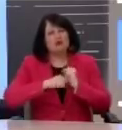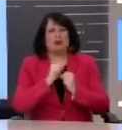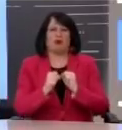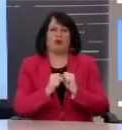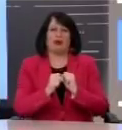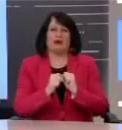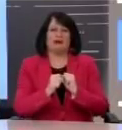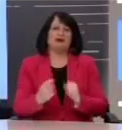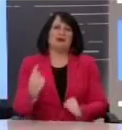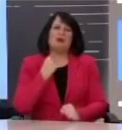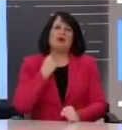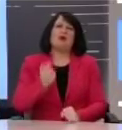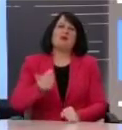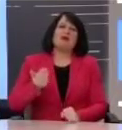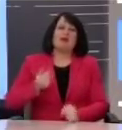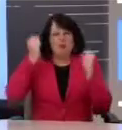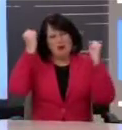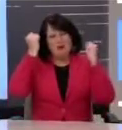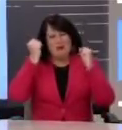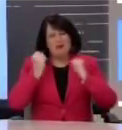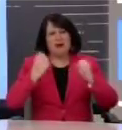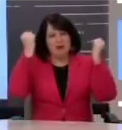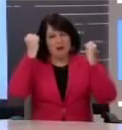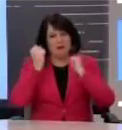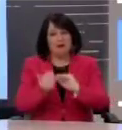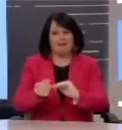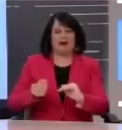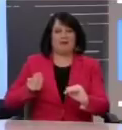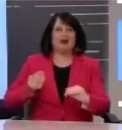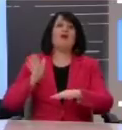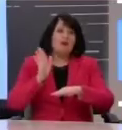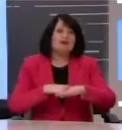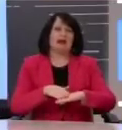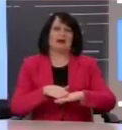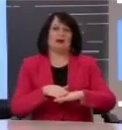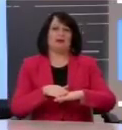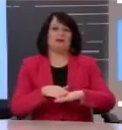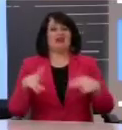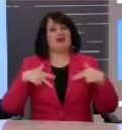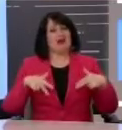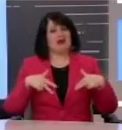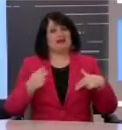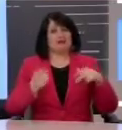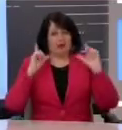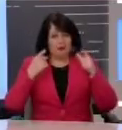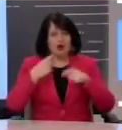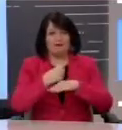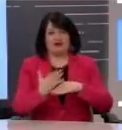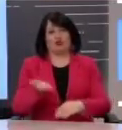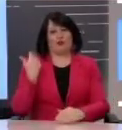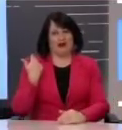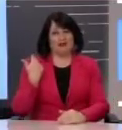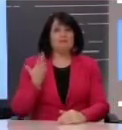το χαμένο έδαφος από τη ζημιά που προκάλεσαν οι κυβερνήσεις της Νέας Δημοκρατίας και του